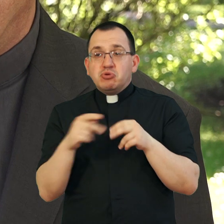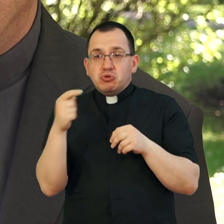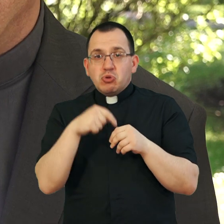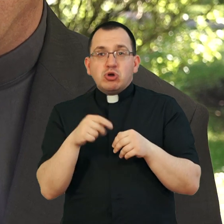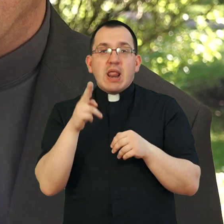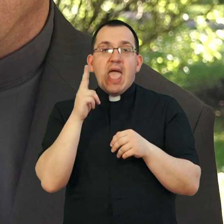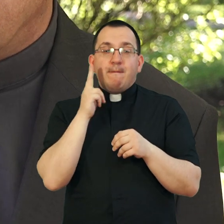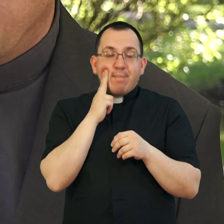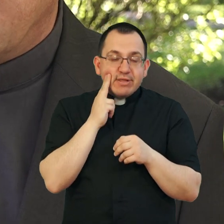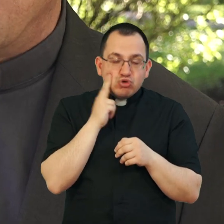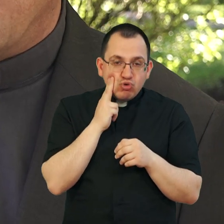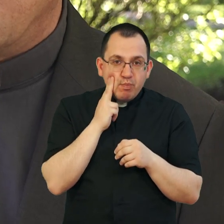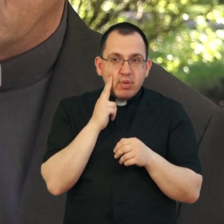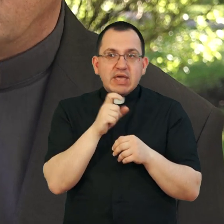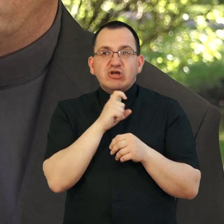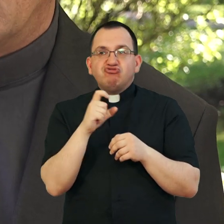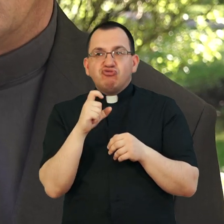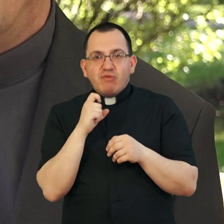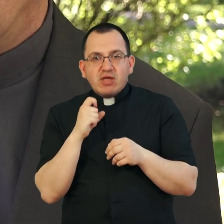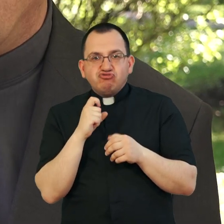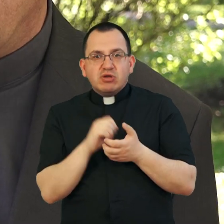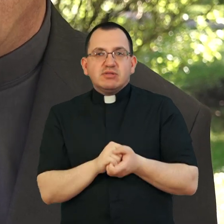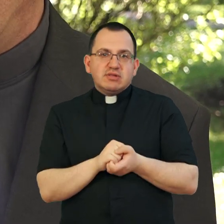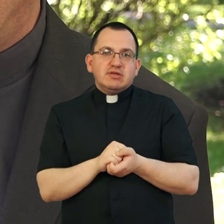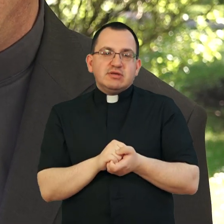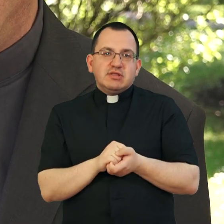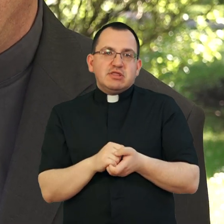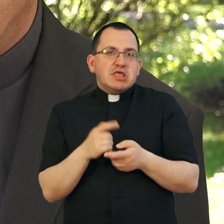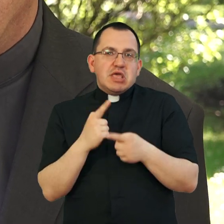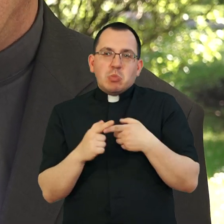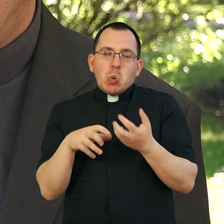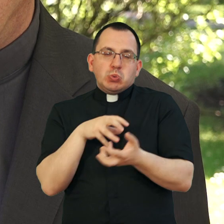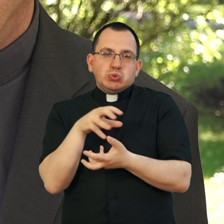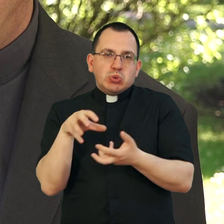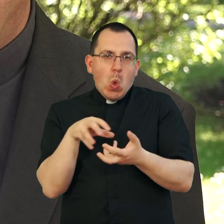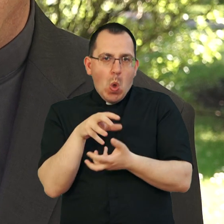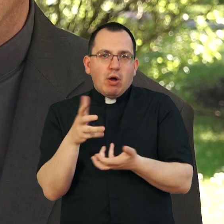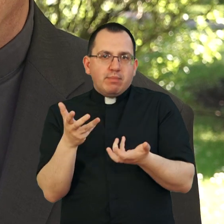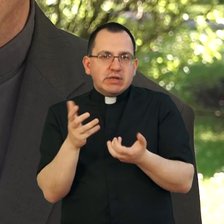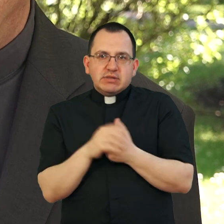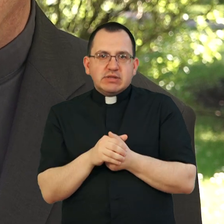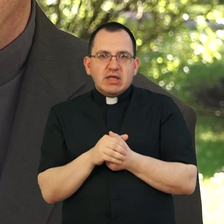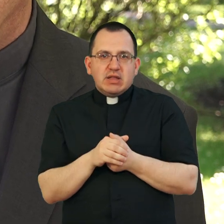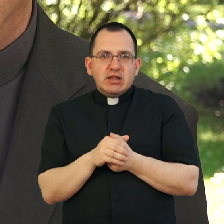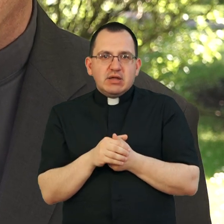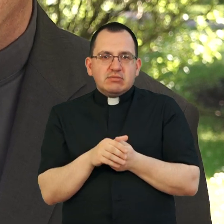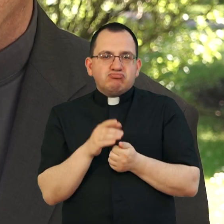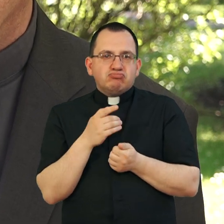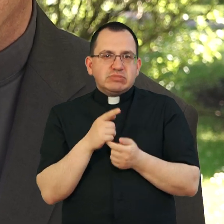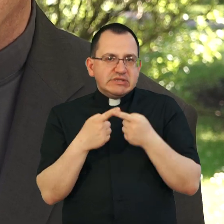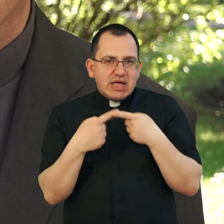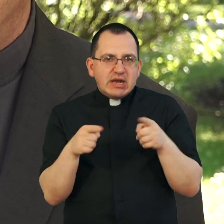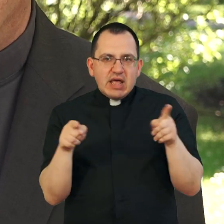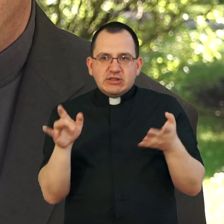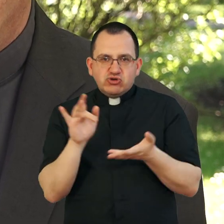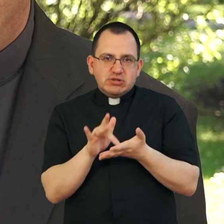biskupa, svećenici naše biskupije i onda obitelji i svih predstavnici obitelji svih naših